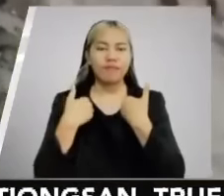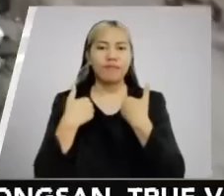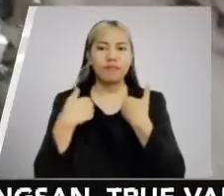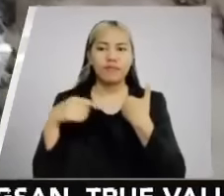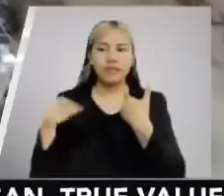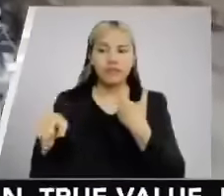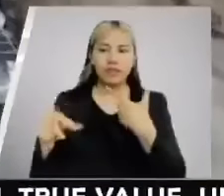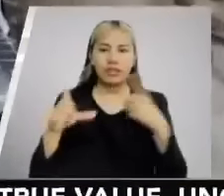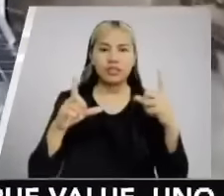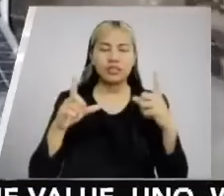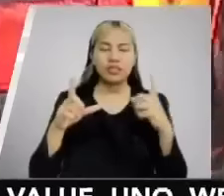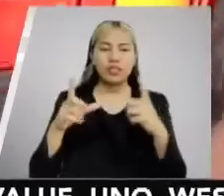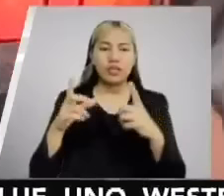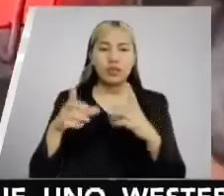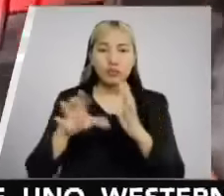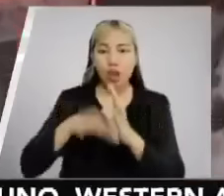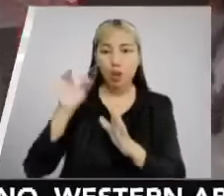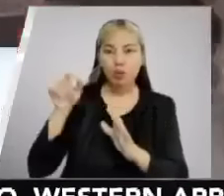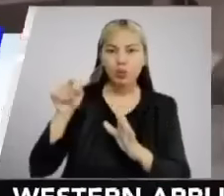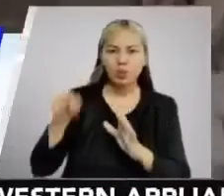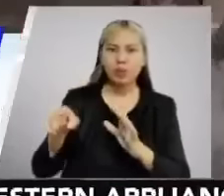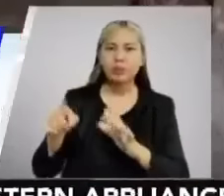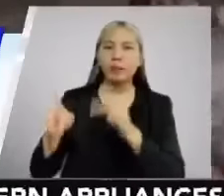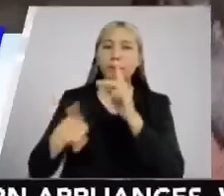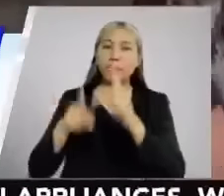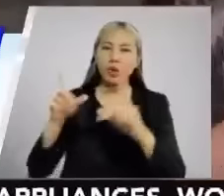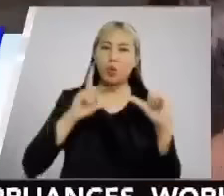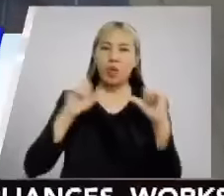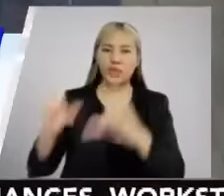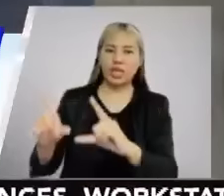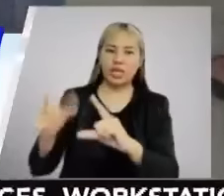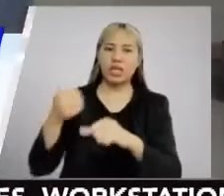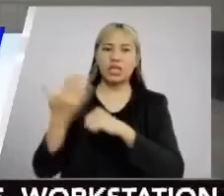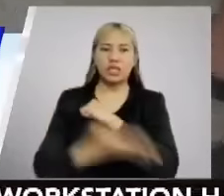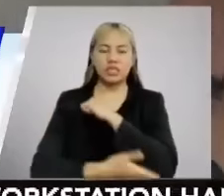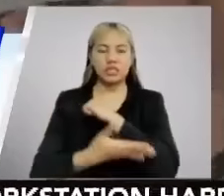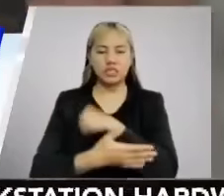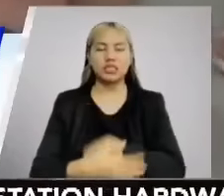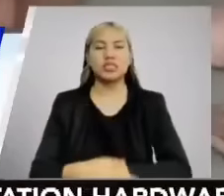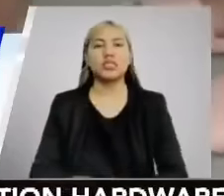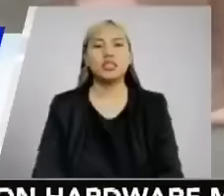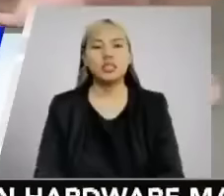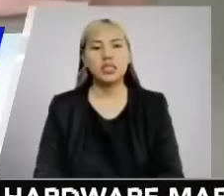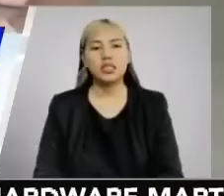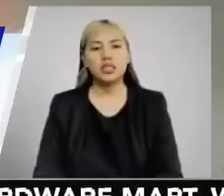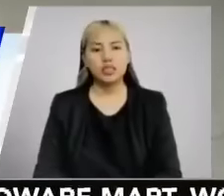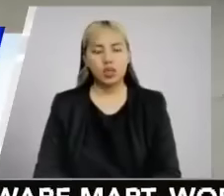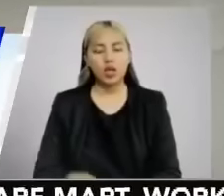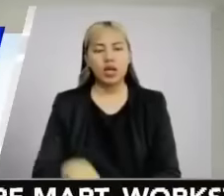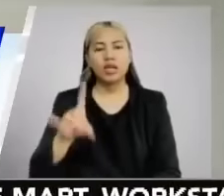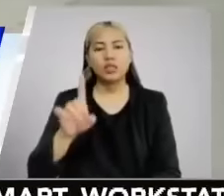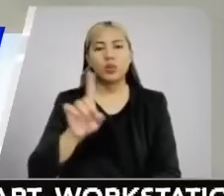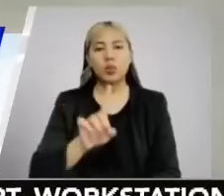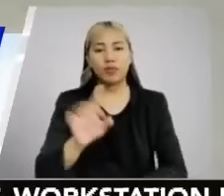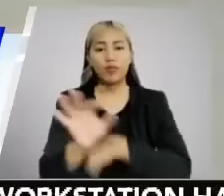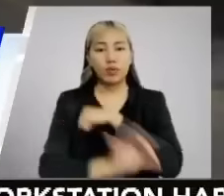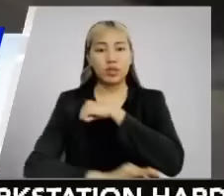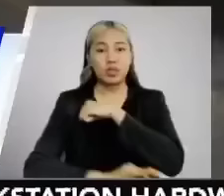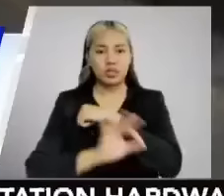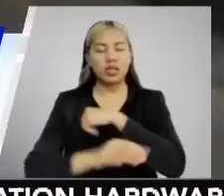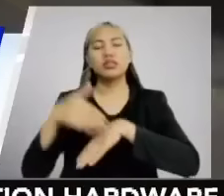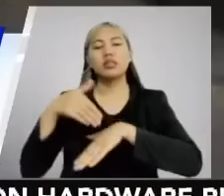kaming mga fugitives. Nakatakdang i-deport ang 81 foreign national na nahuli sa iba't ibang Pogo Hub, karamihan sa